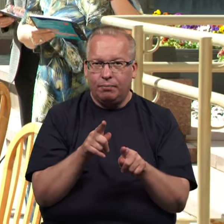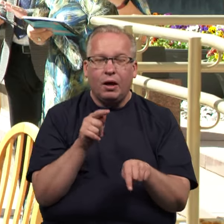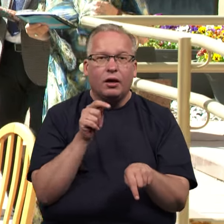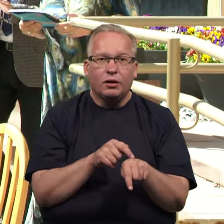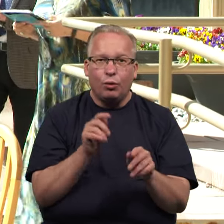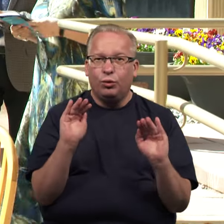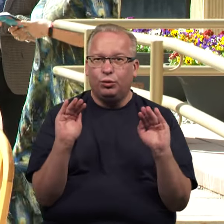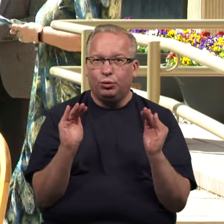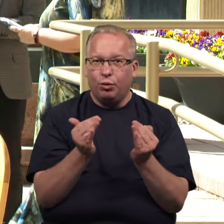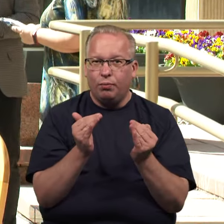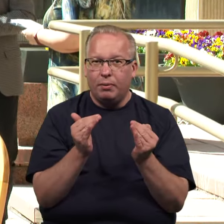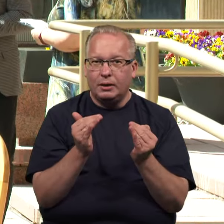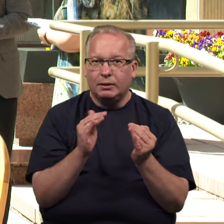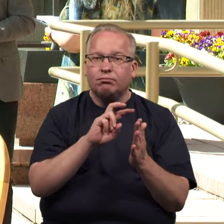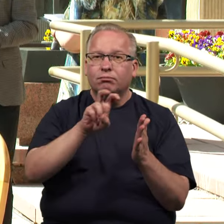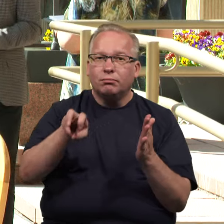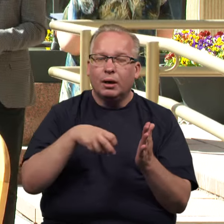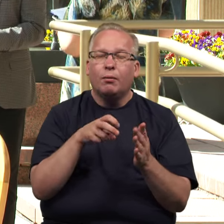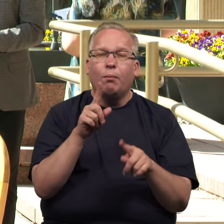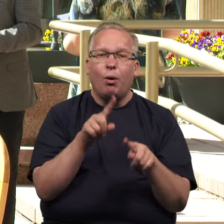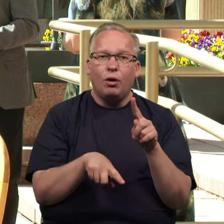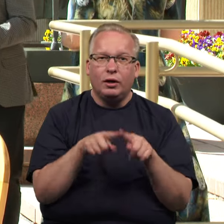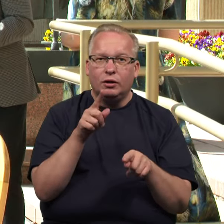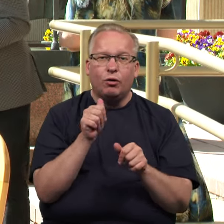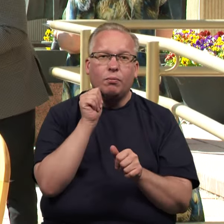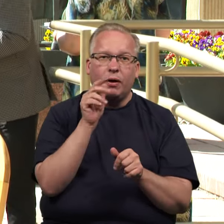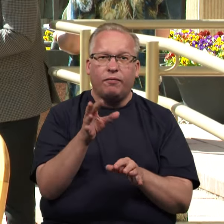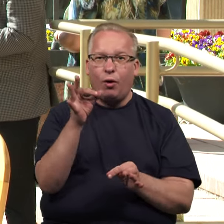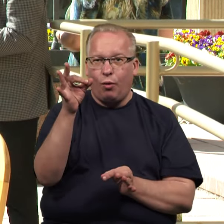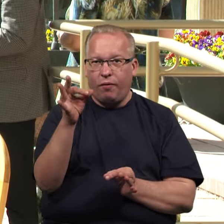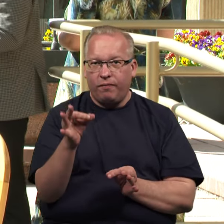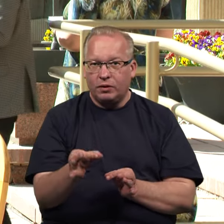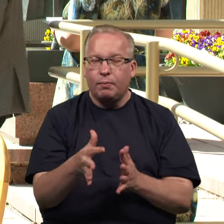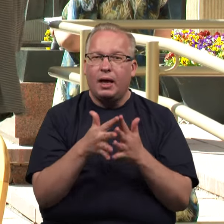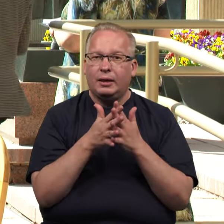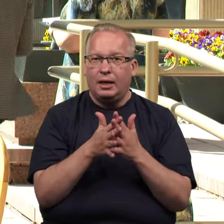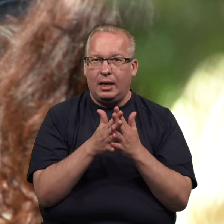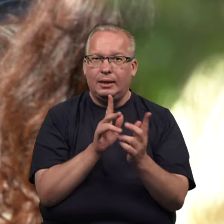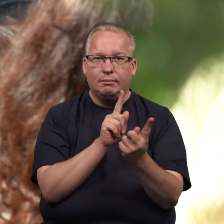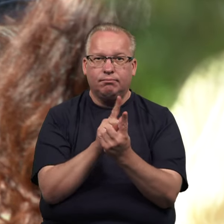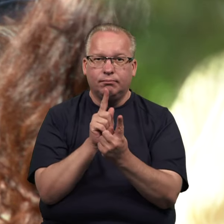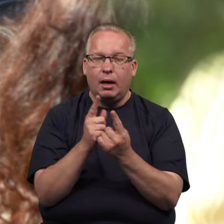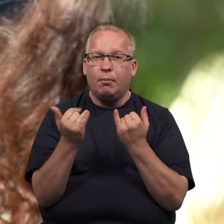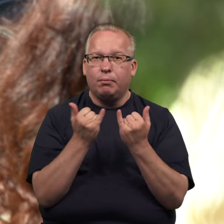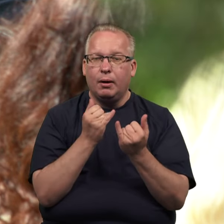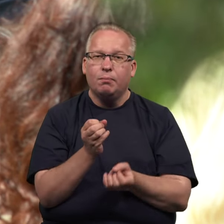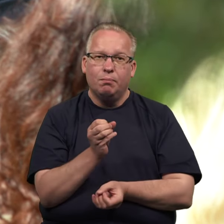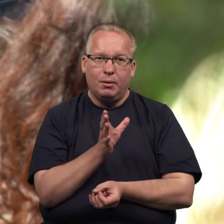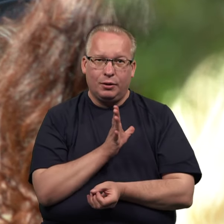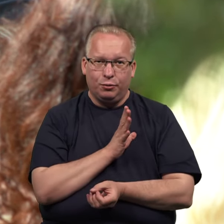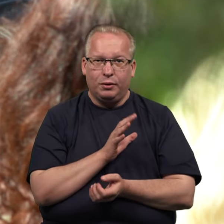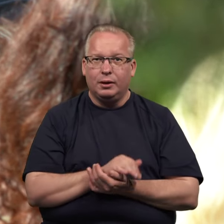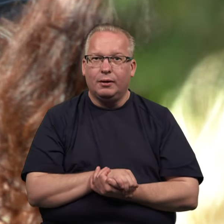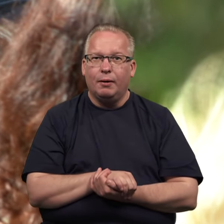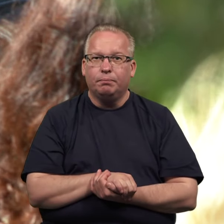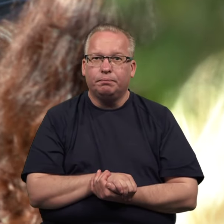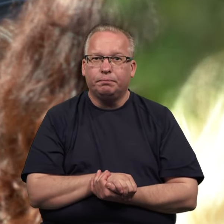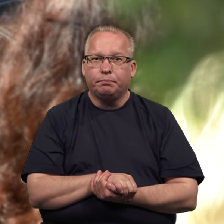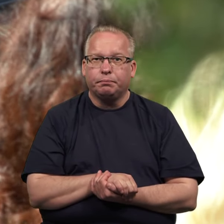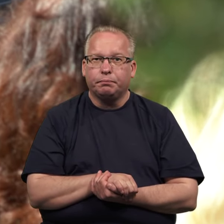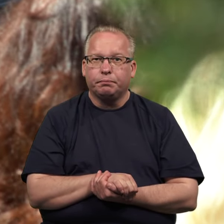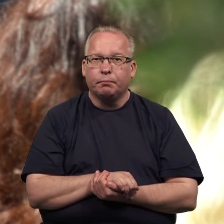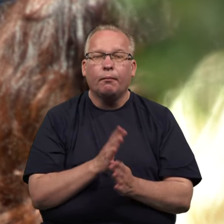bent trumpas atsitraukimas nuo politikams įprastos, oficialios, dalykinės kalbos praturtina. Kai prieš